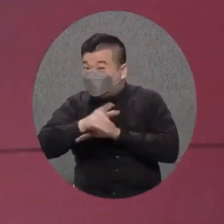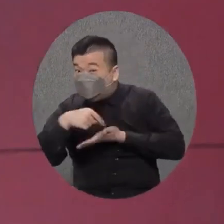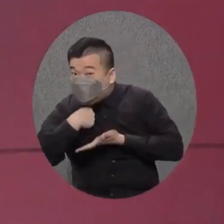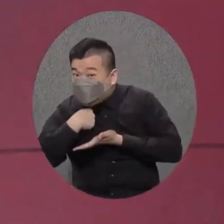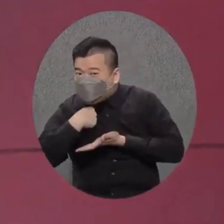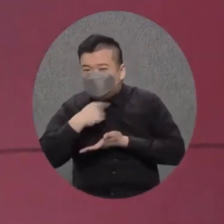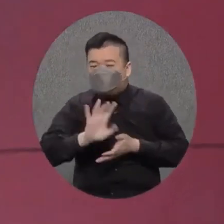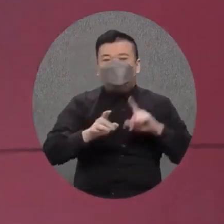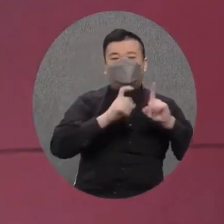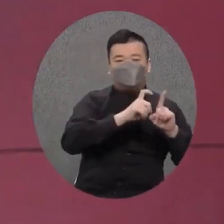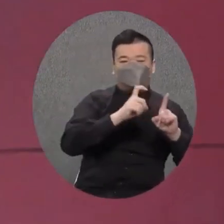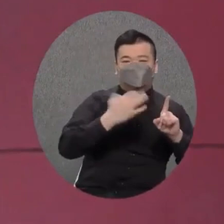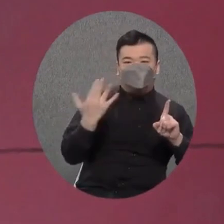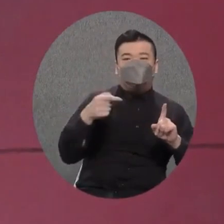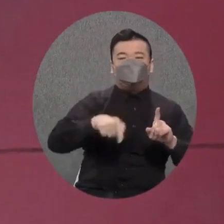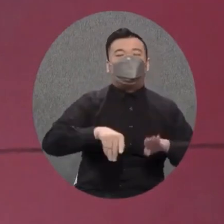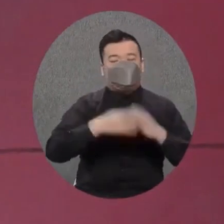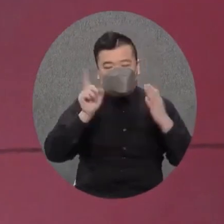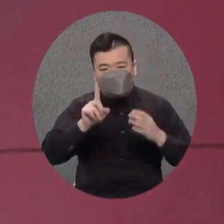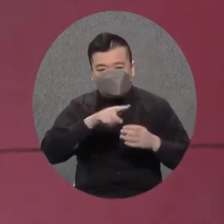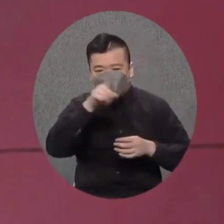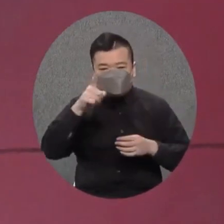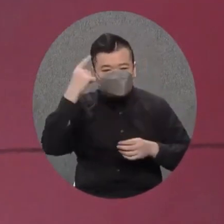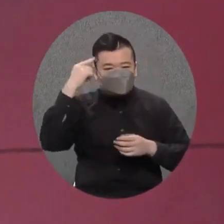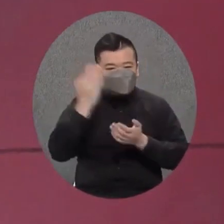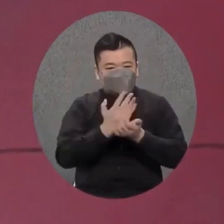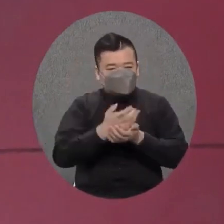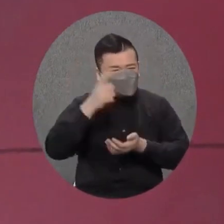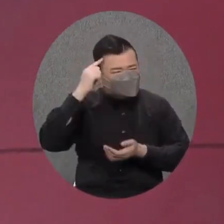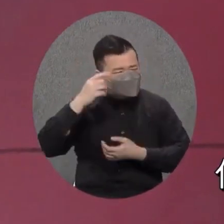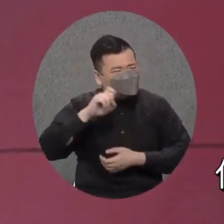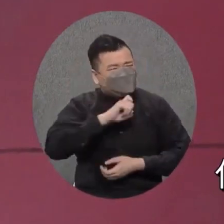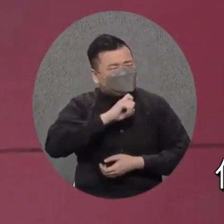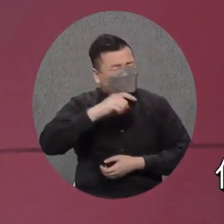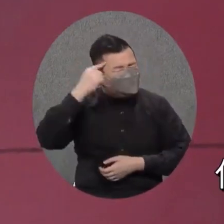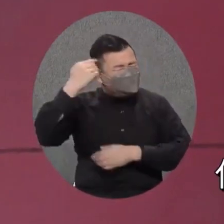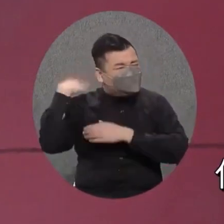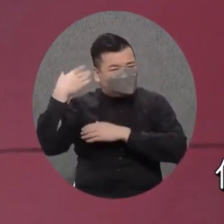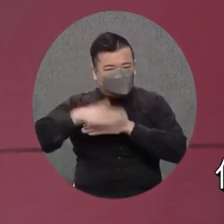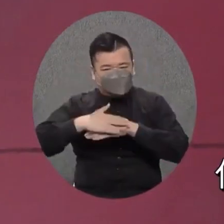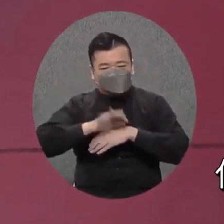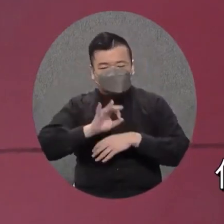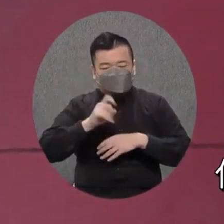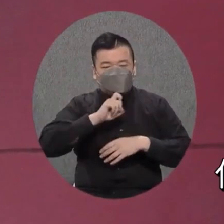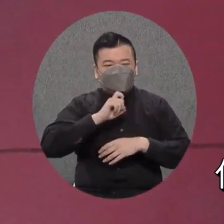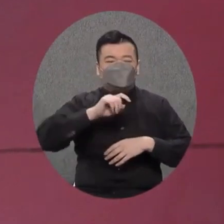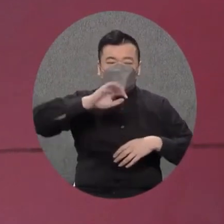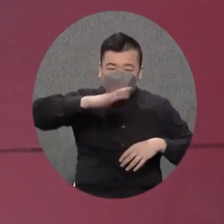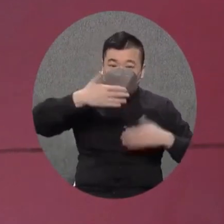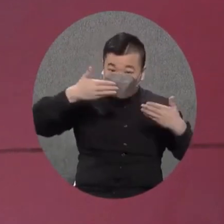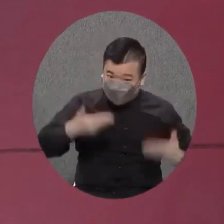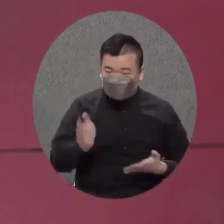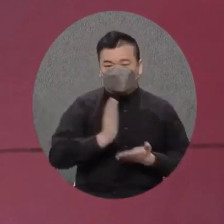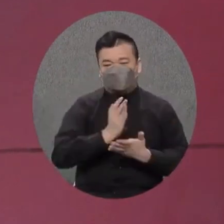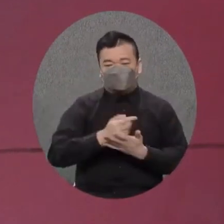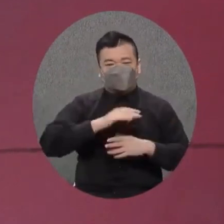喺九十年代嘅時候開始嘅時候，即係大家會有一個咁嘅顧慮喺度。咁今日我可以毫無顧慮咁話俾你聽，其實版